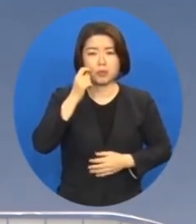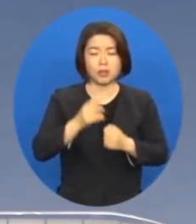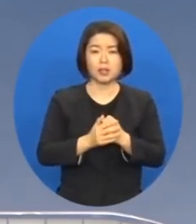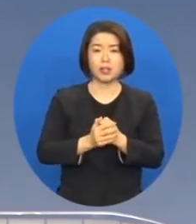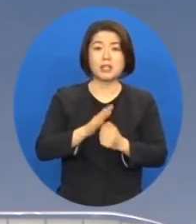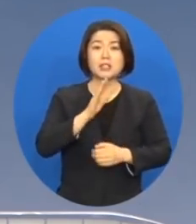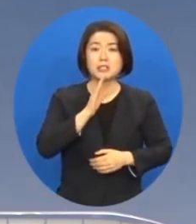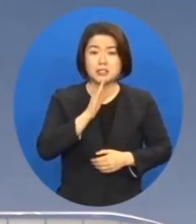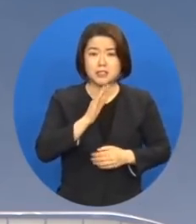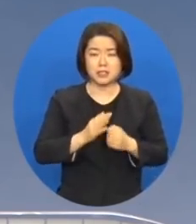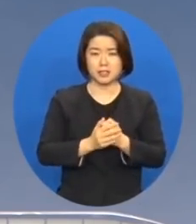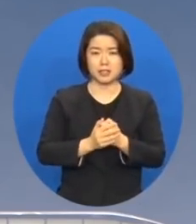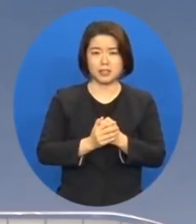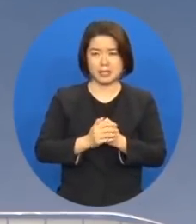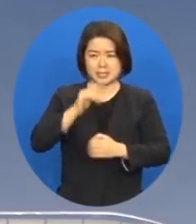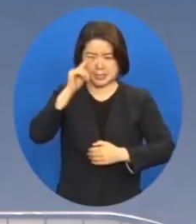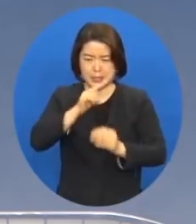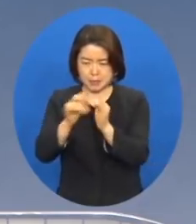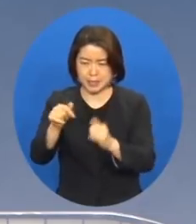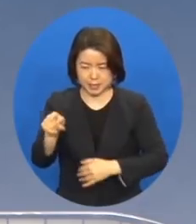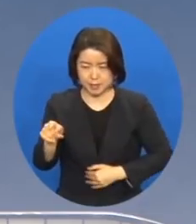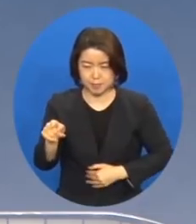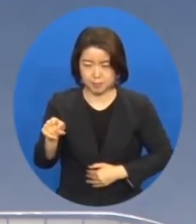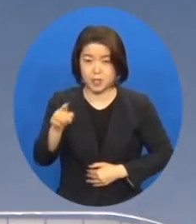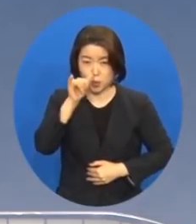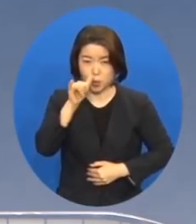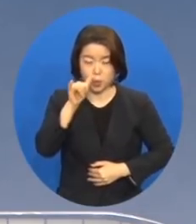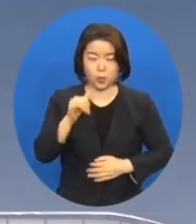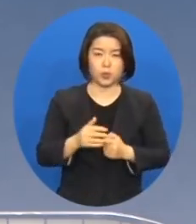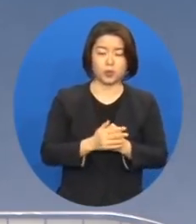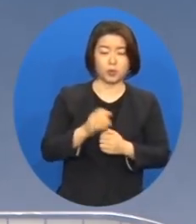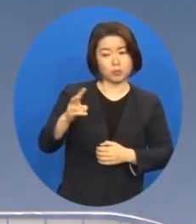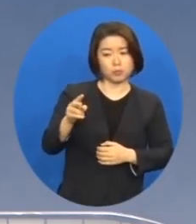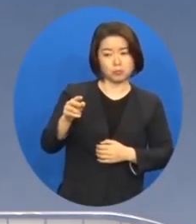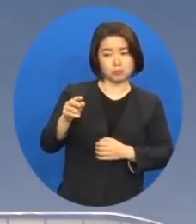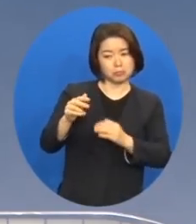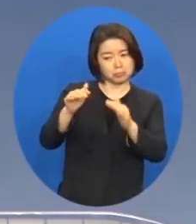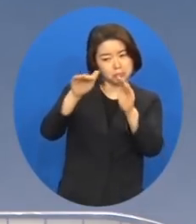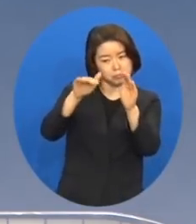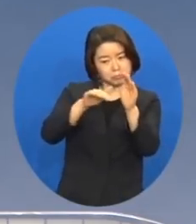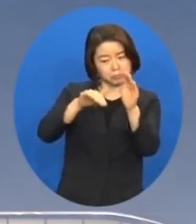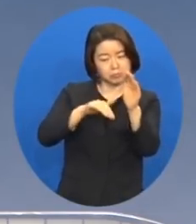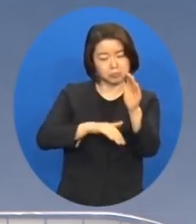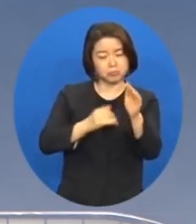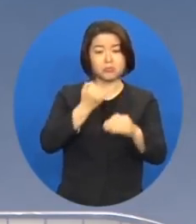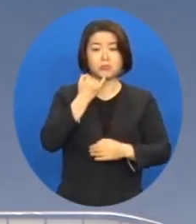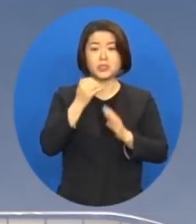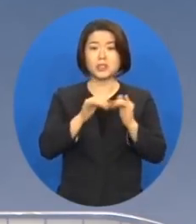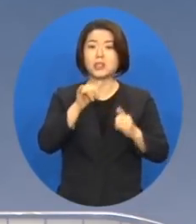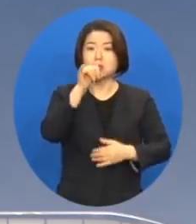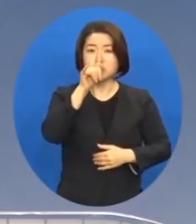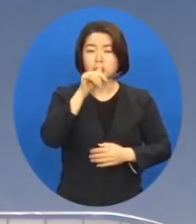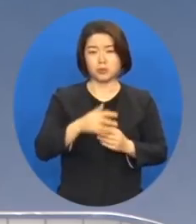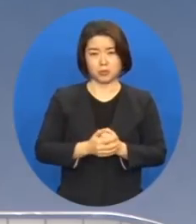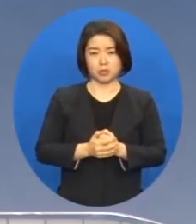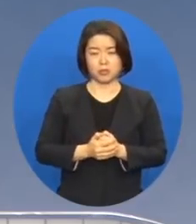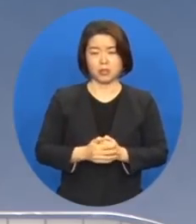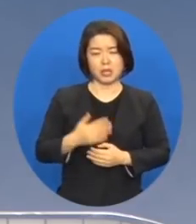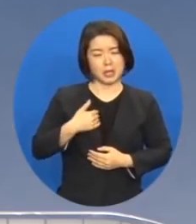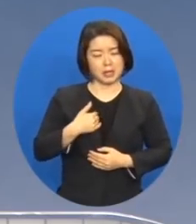진짜 정말 나쁜 사람 있고 또 괜찮은 사람도 있는 거죠. 저는